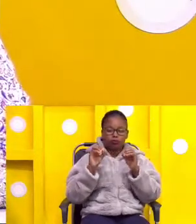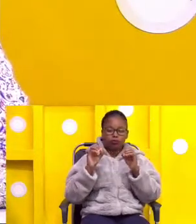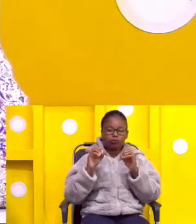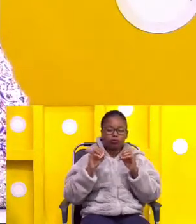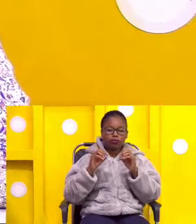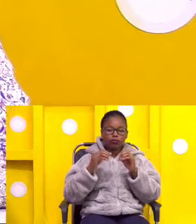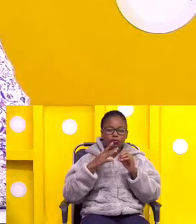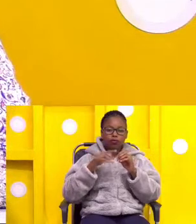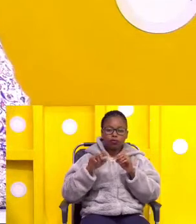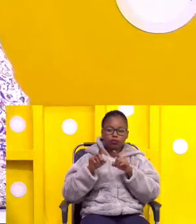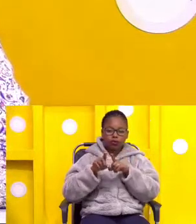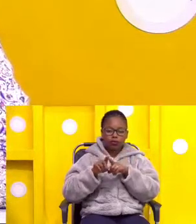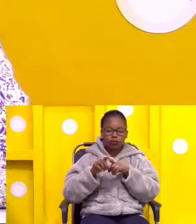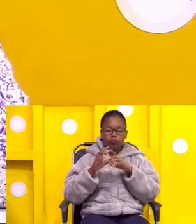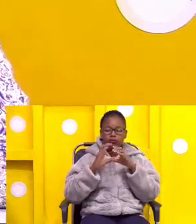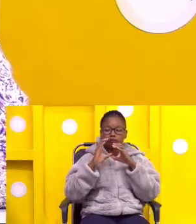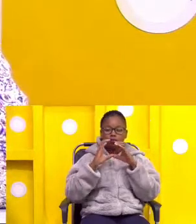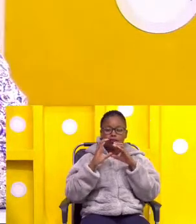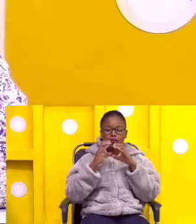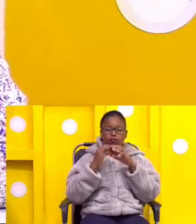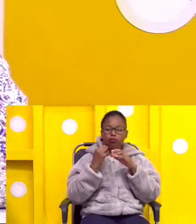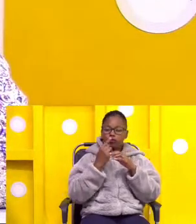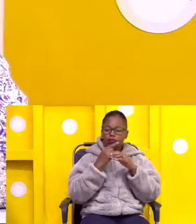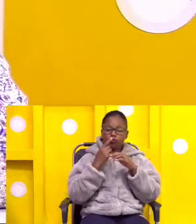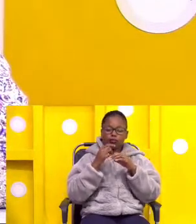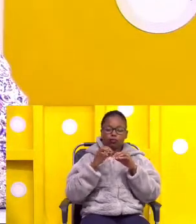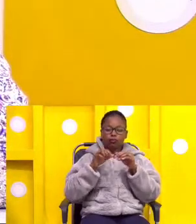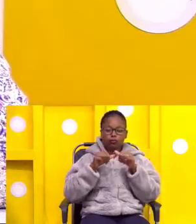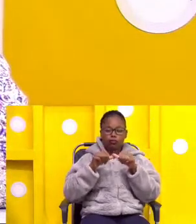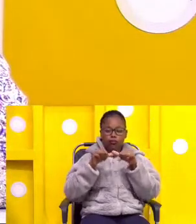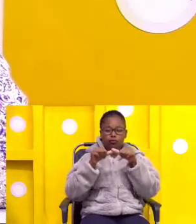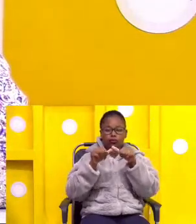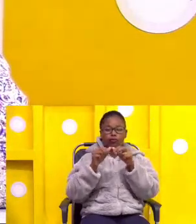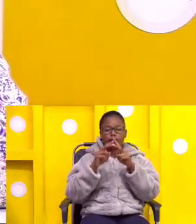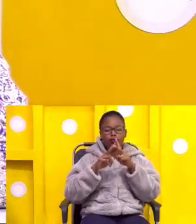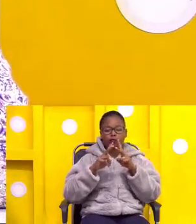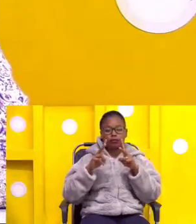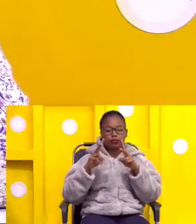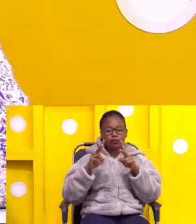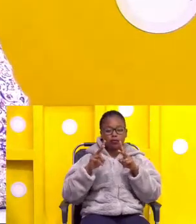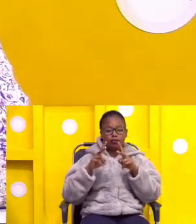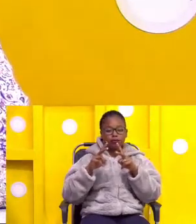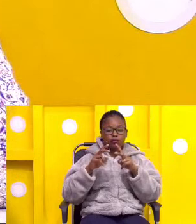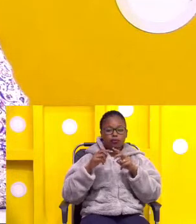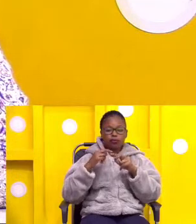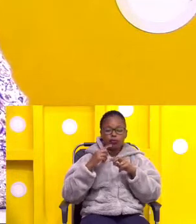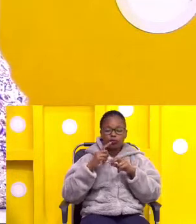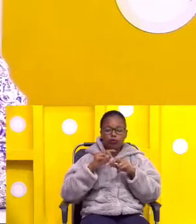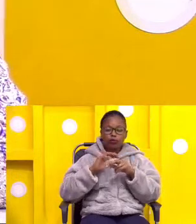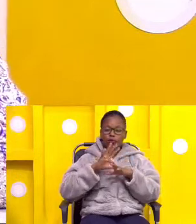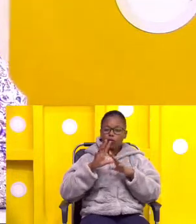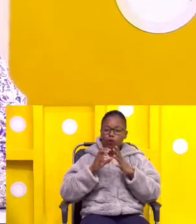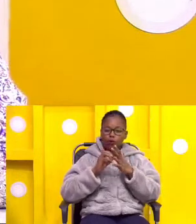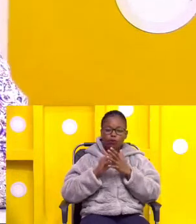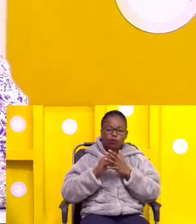ũyũ wa kwaria na kanua nyanĩrĩire mũno. Bwana asifiwe sana. Ũguo ithuothe tũrĩ atũmwo,